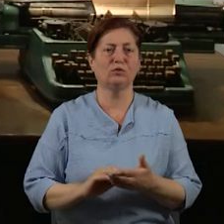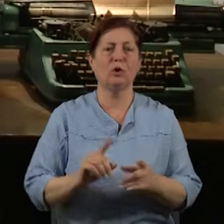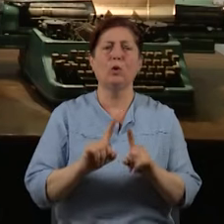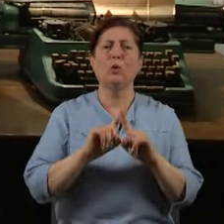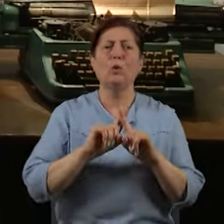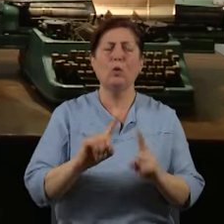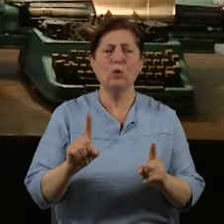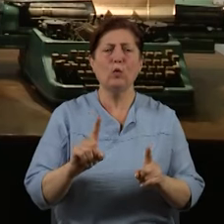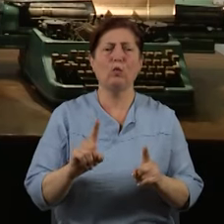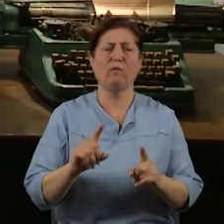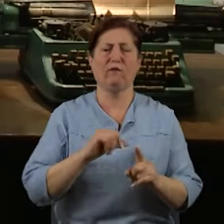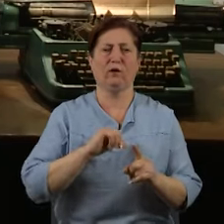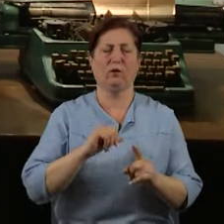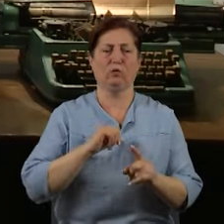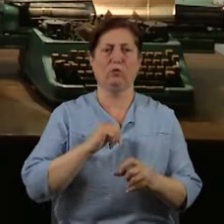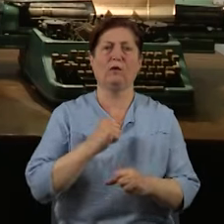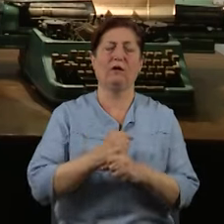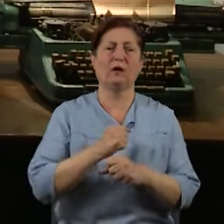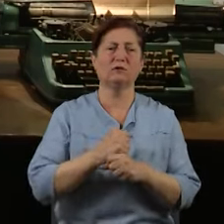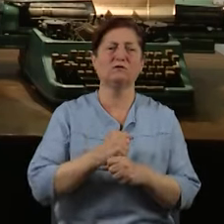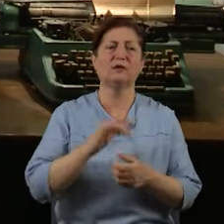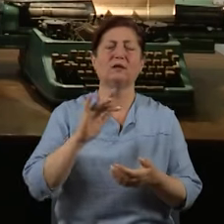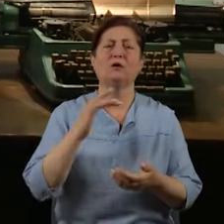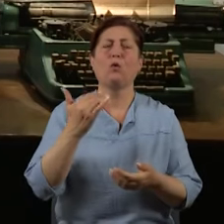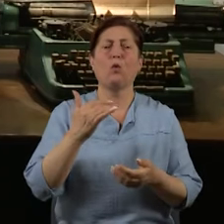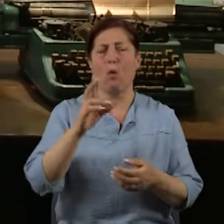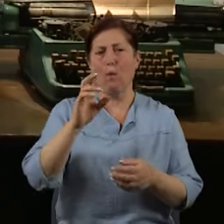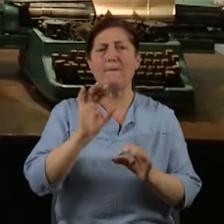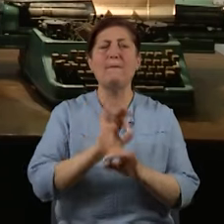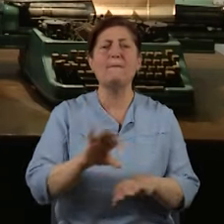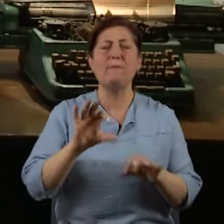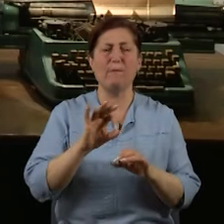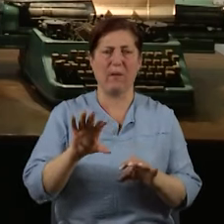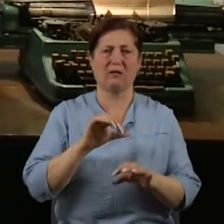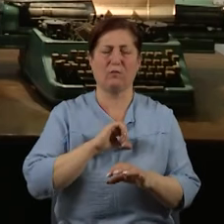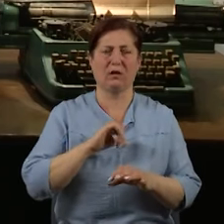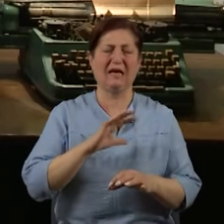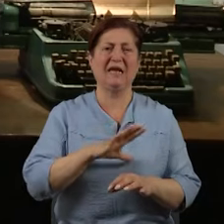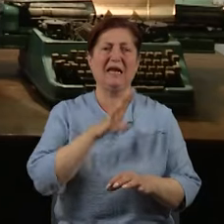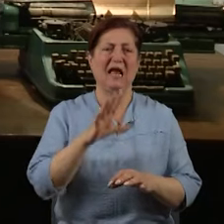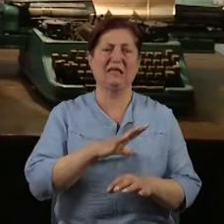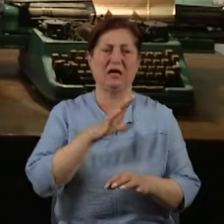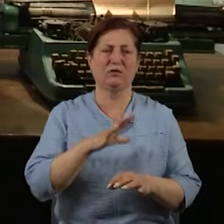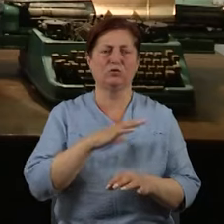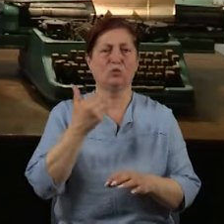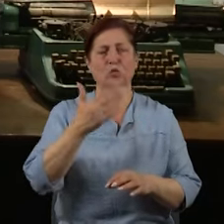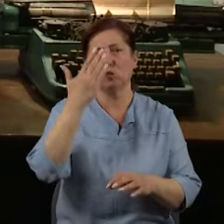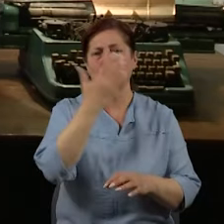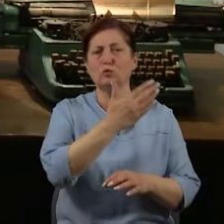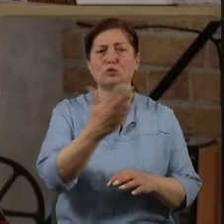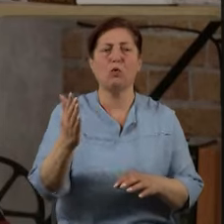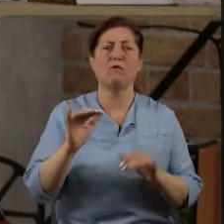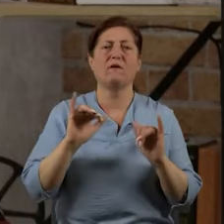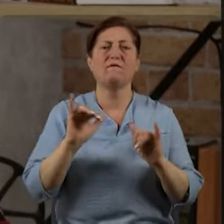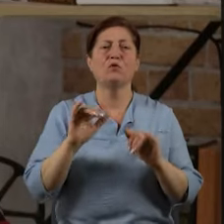յուրովի արտացոլում է նաեւ այն հասարակական, քաղաքական, պատմական իրադարձությունները, որ այդ շրջանում կատարվել են մեր երկրի եւ մեր ժողովրդի հետ, որտեղ